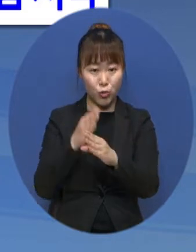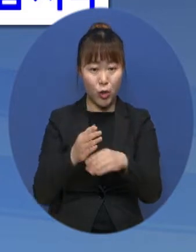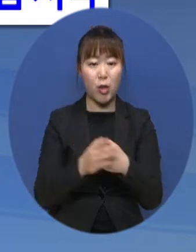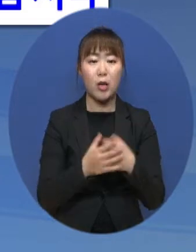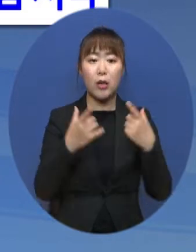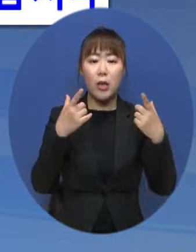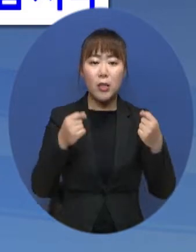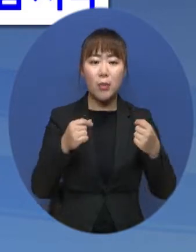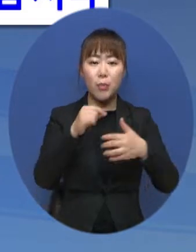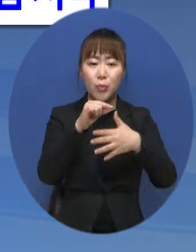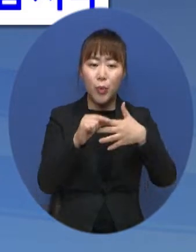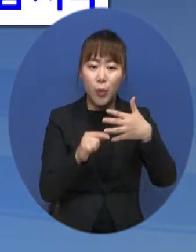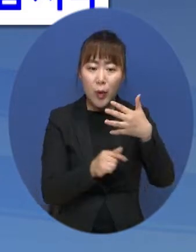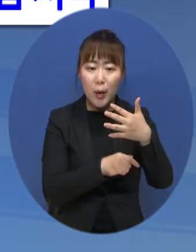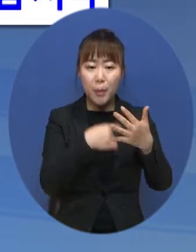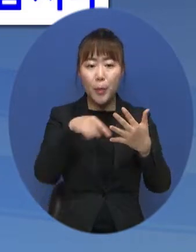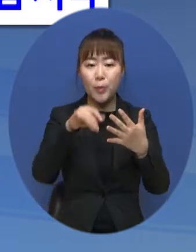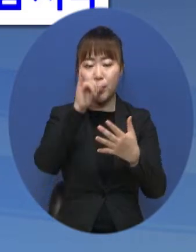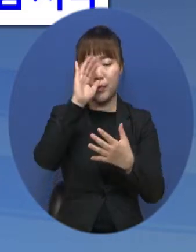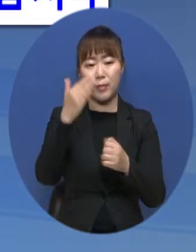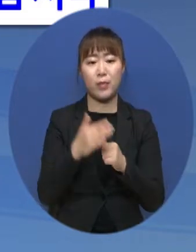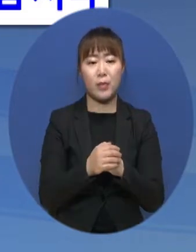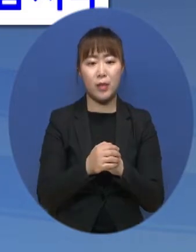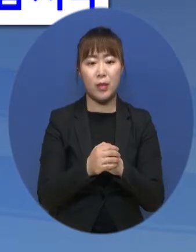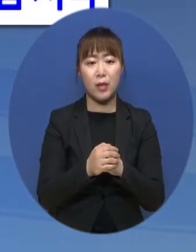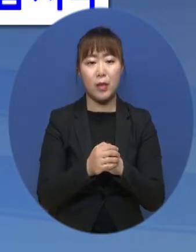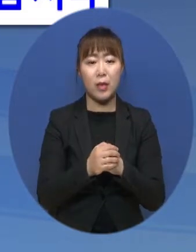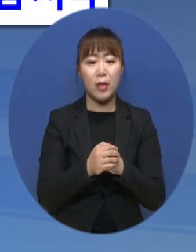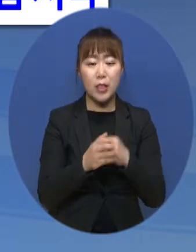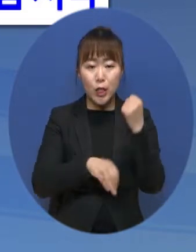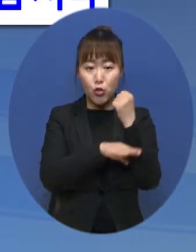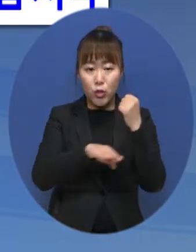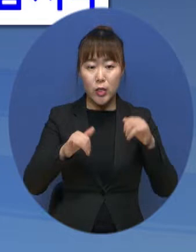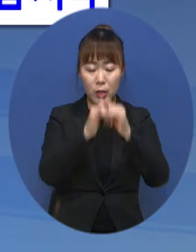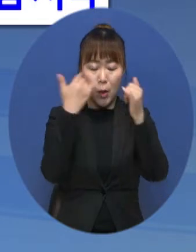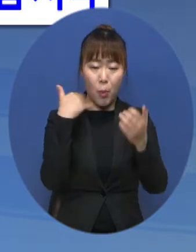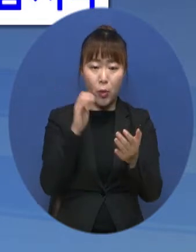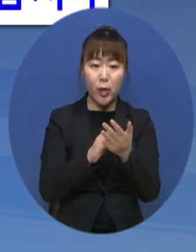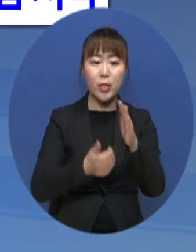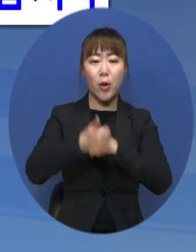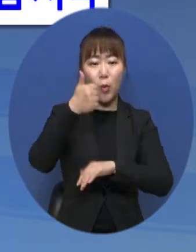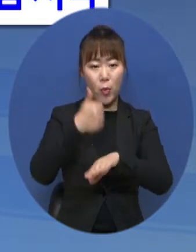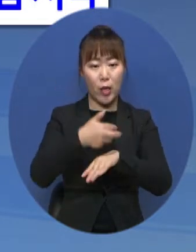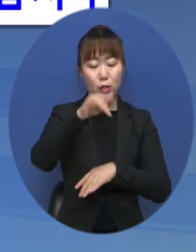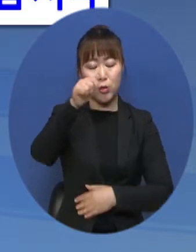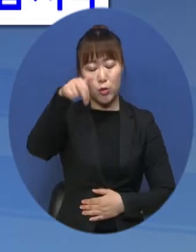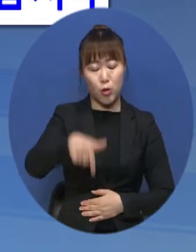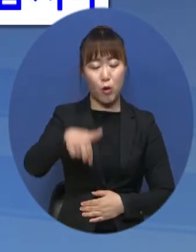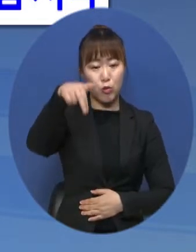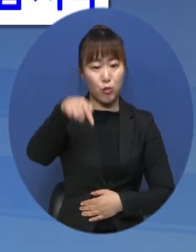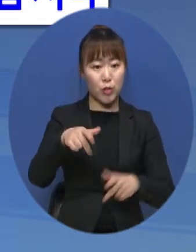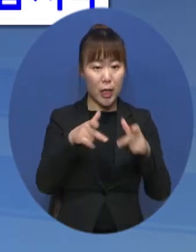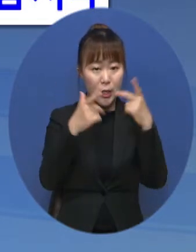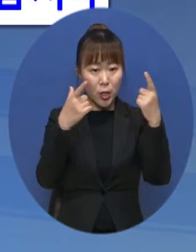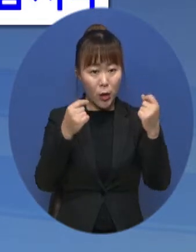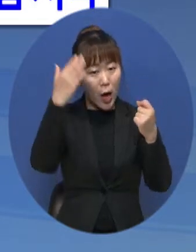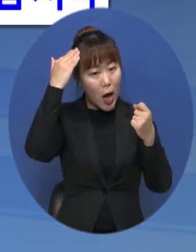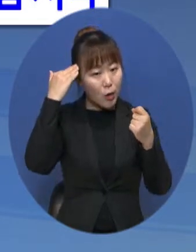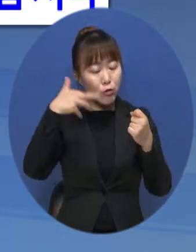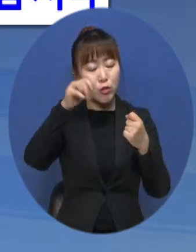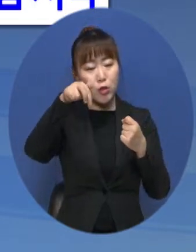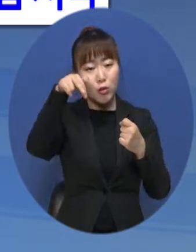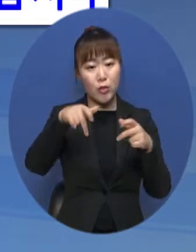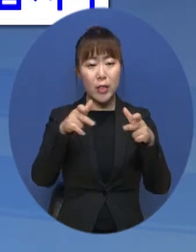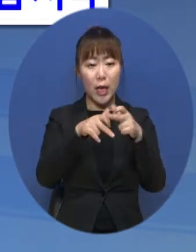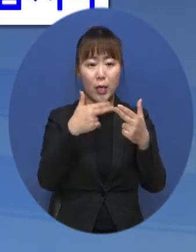양성 프로그램을 진행하게 됩니다. 교육 대상자 기준은 사회복귀에 성공한 척수장애인으로 한국척수장애인협회